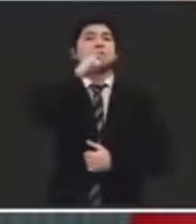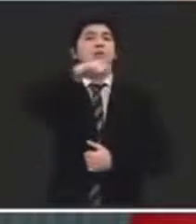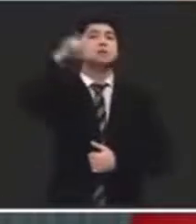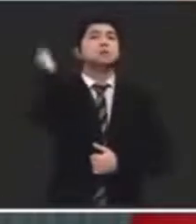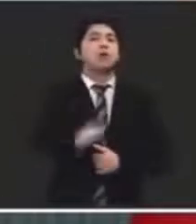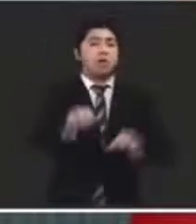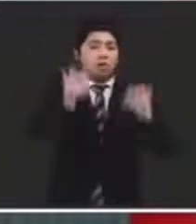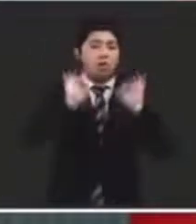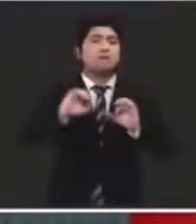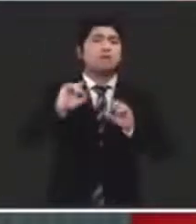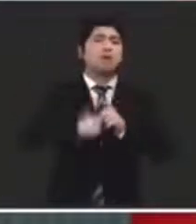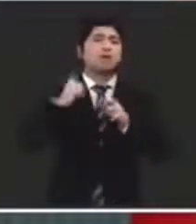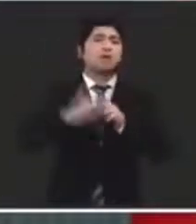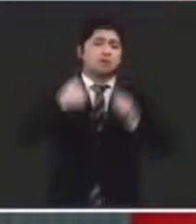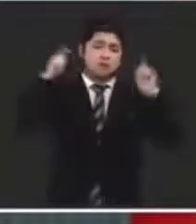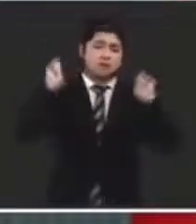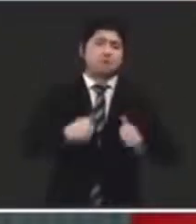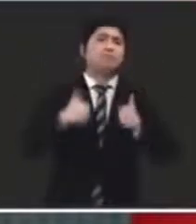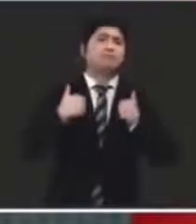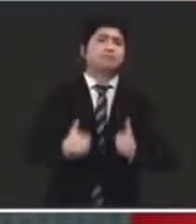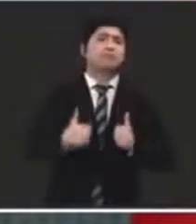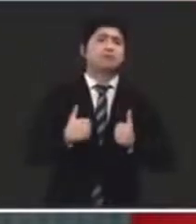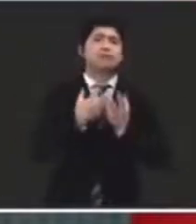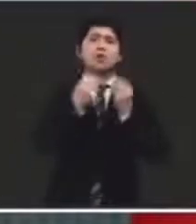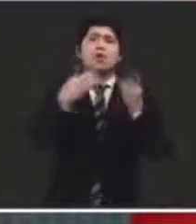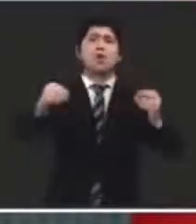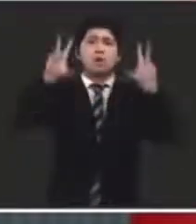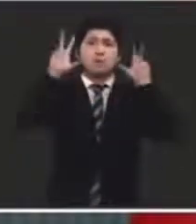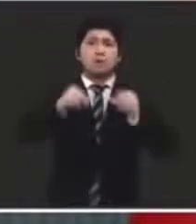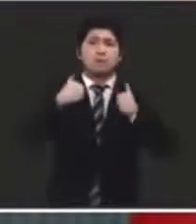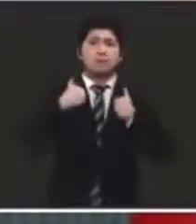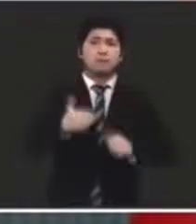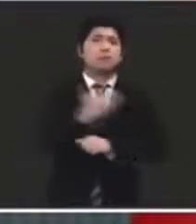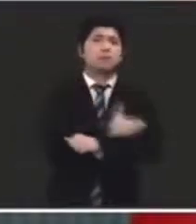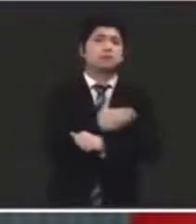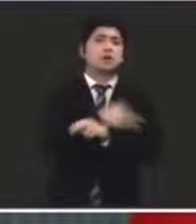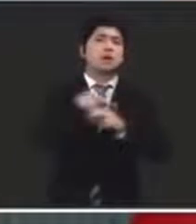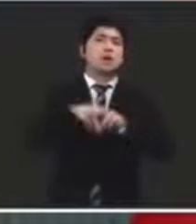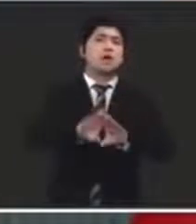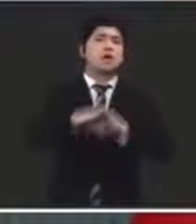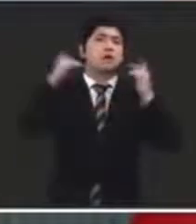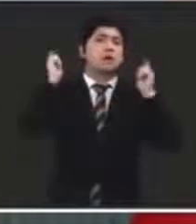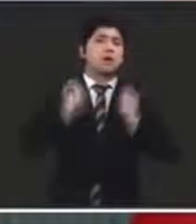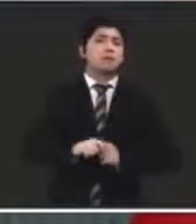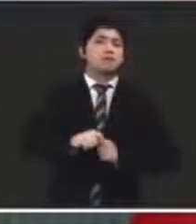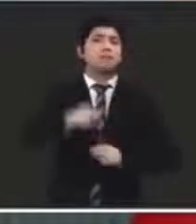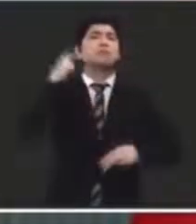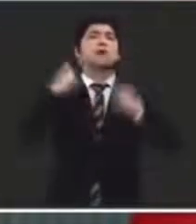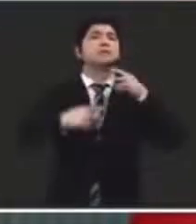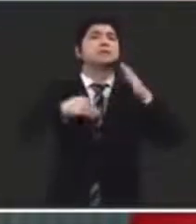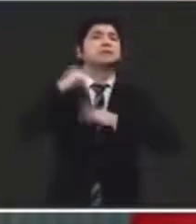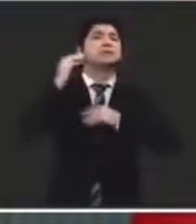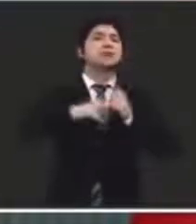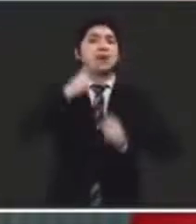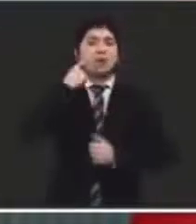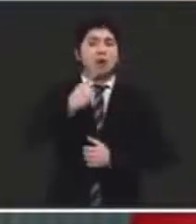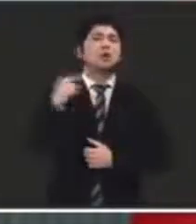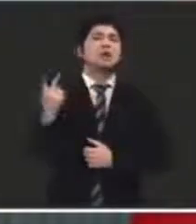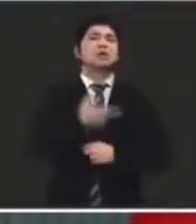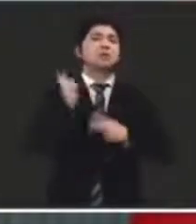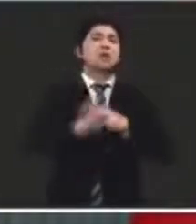her projeyi yaptık çoğunu tamamlayıp hizmeti açtık bir kısmının da inşasını hızla